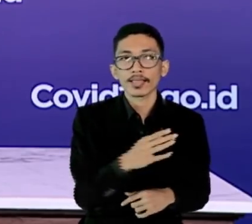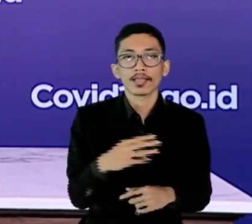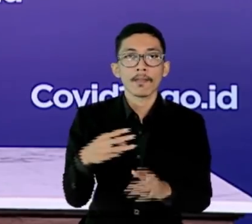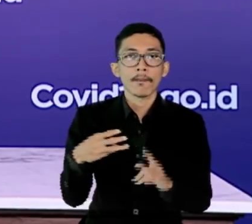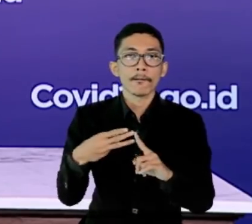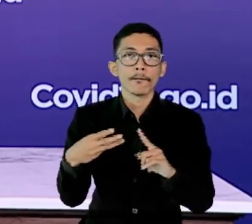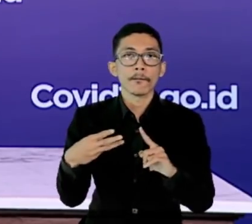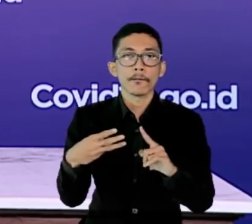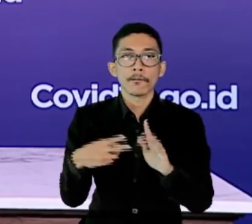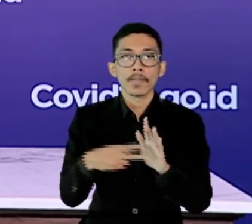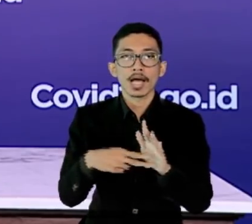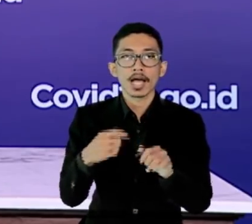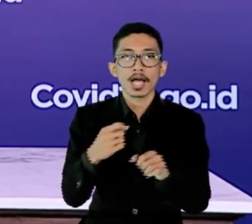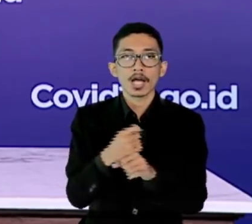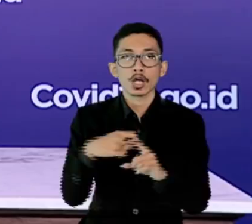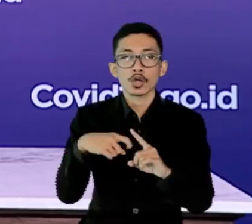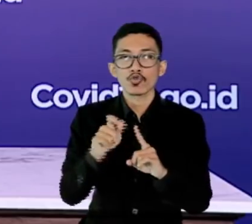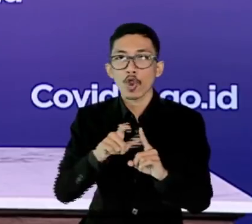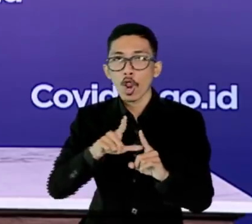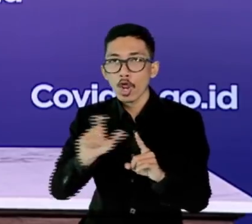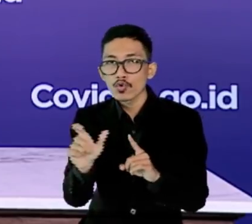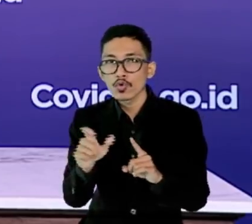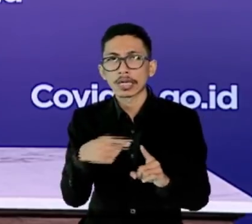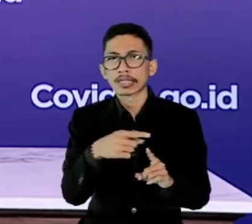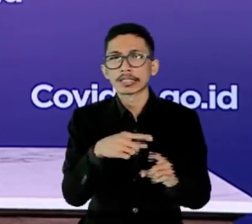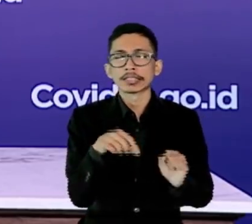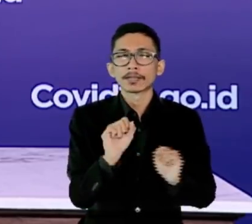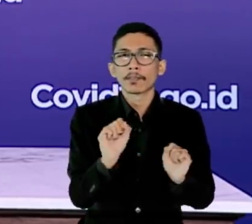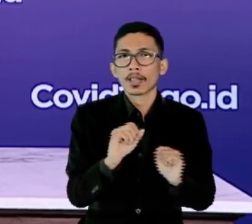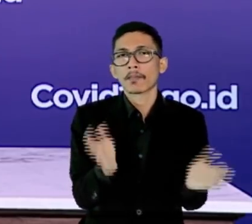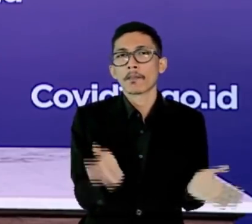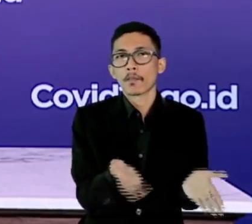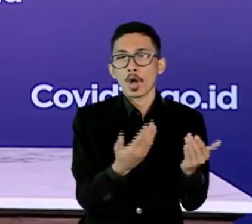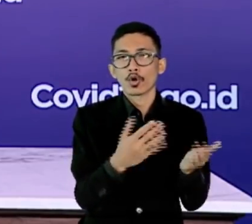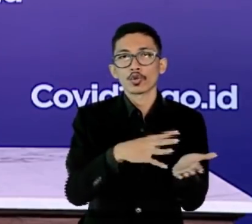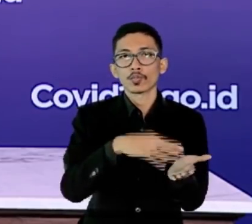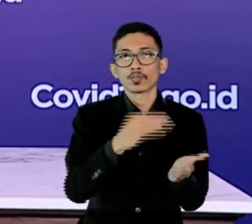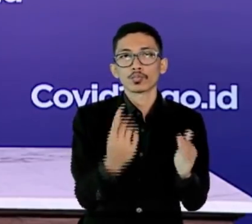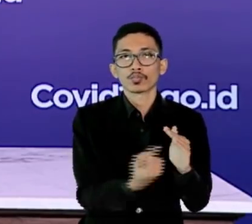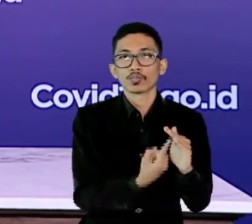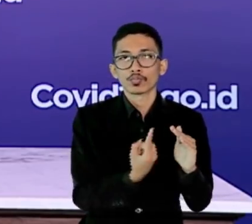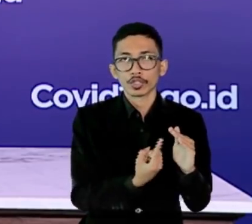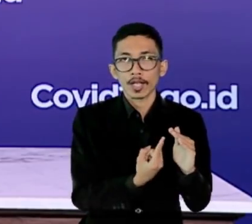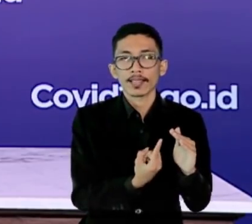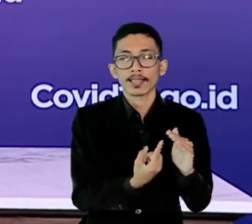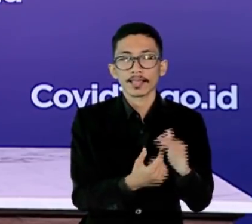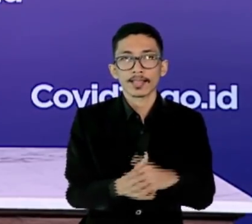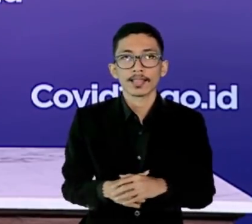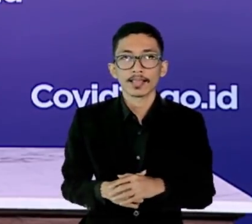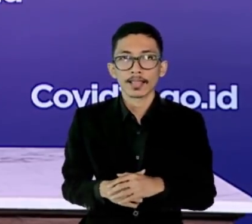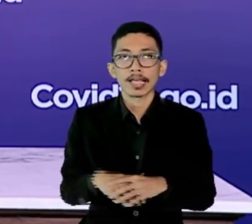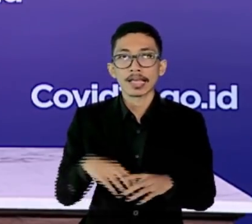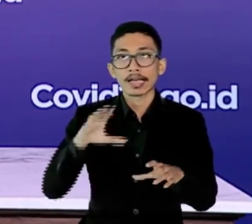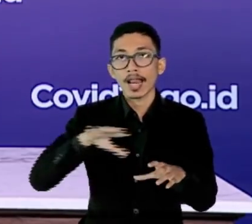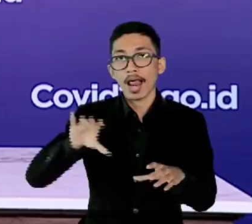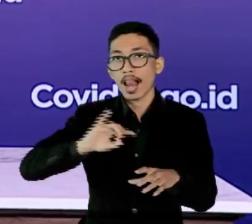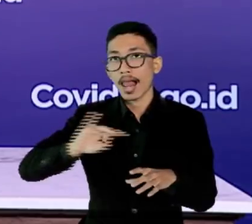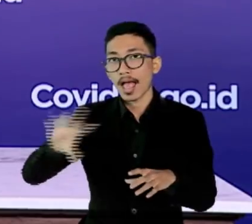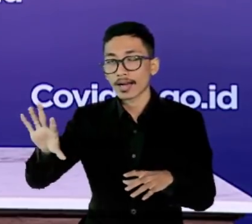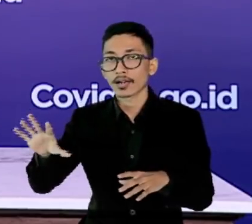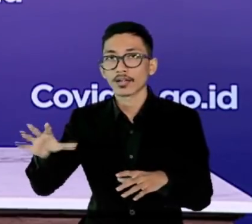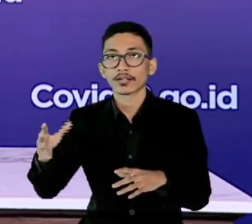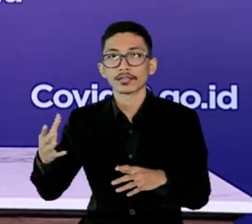menggunakan APBD dan pengadaan fasilitas isolasi terpusat. Dan bagi daerah dengan keterisian